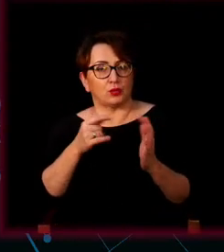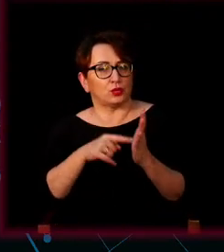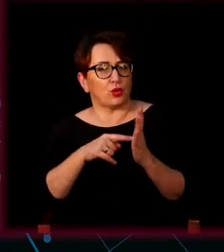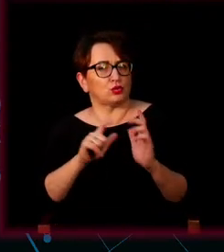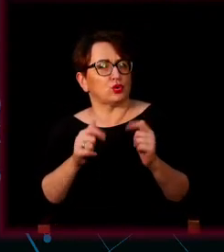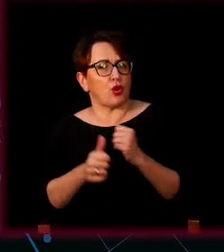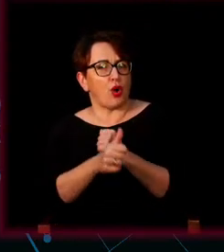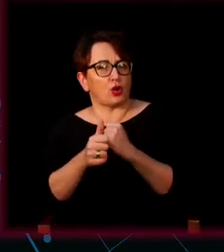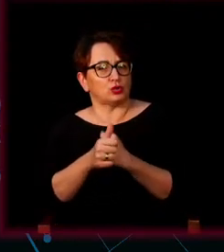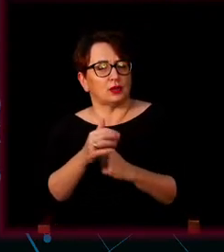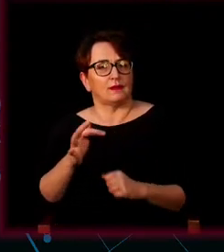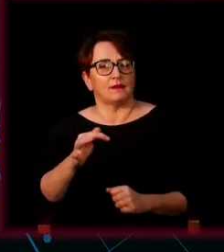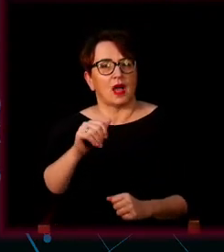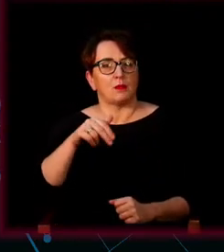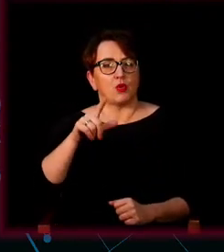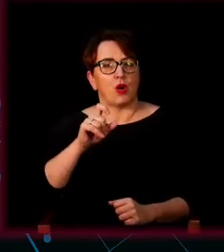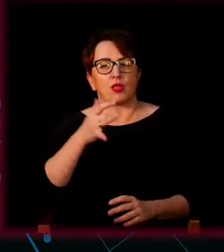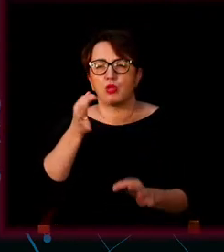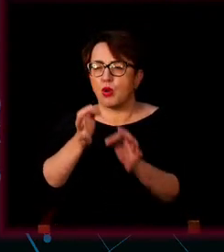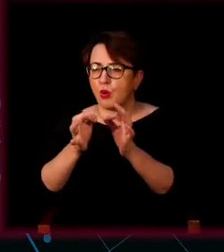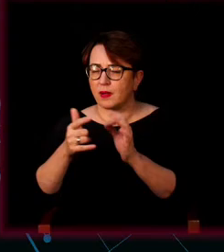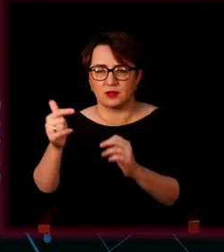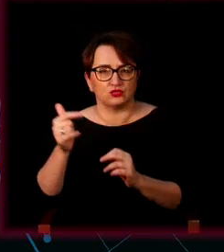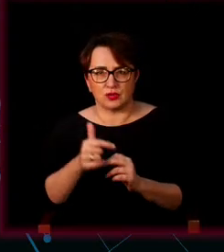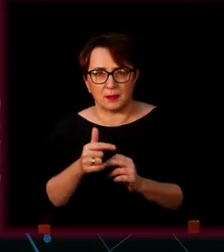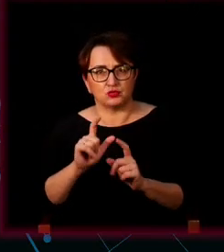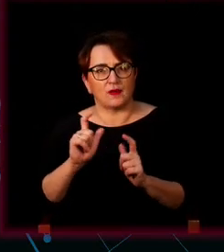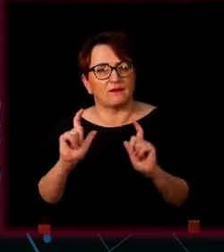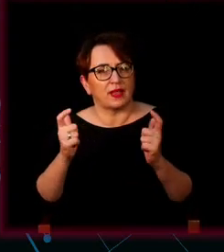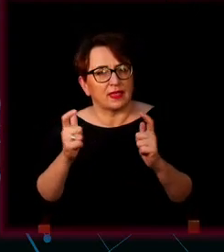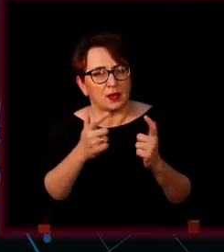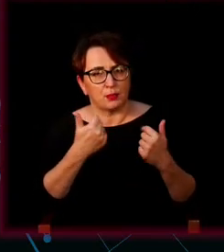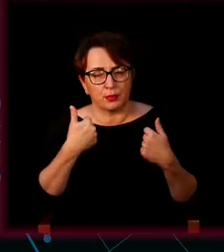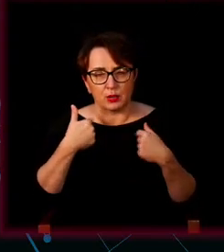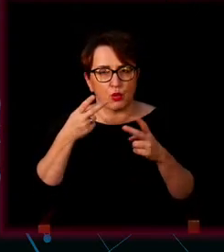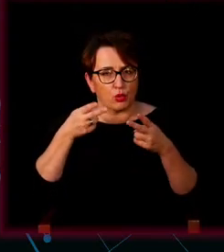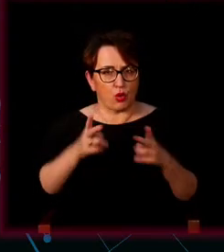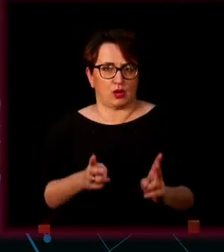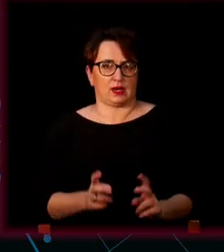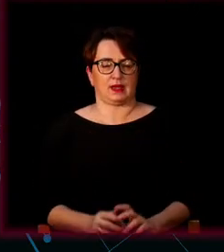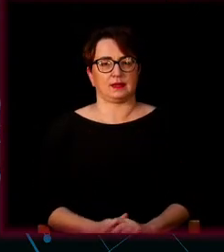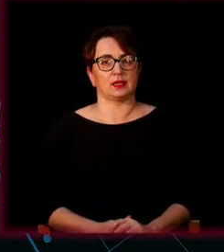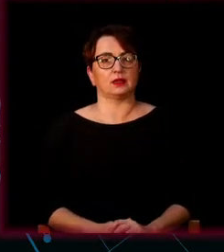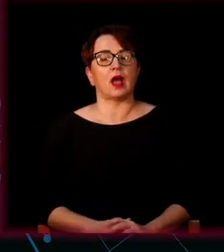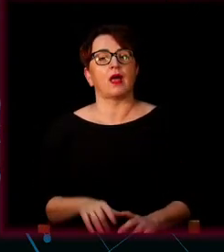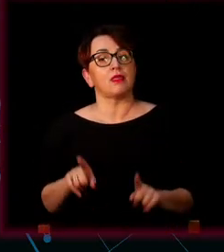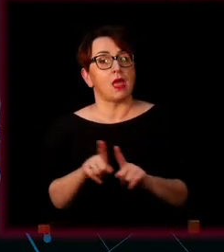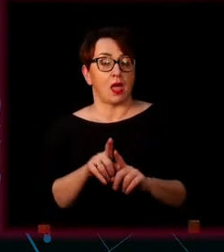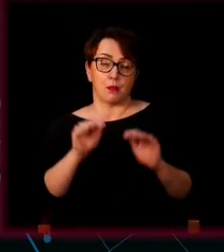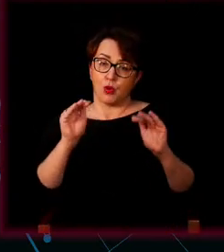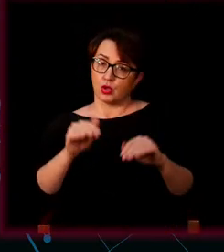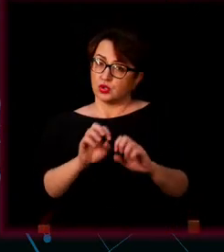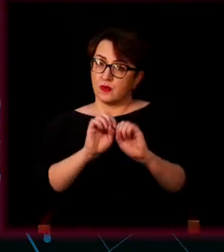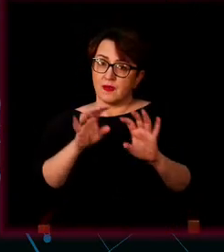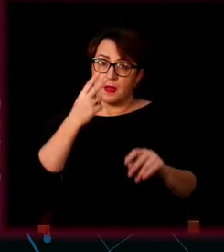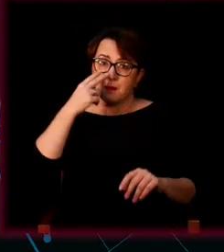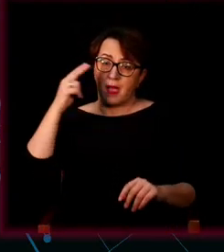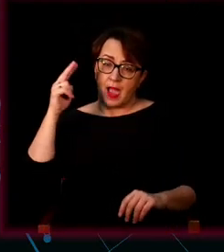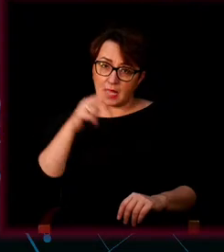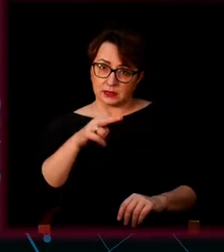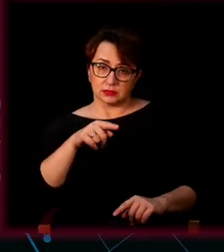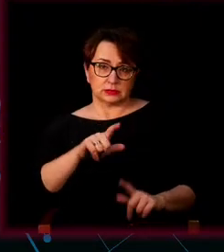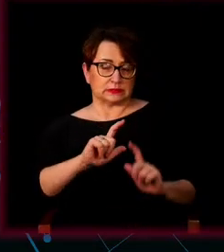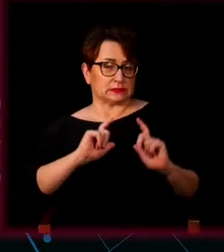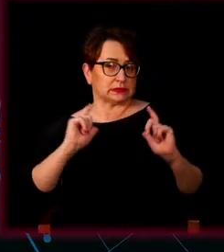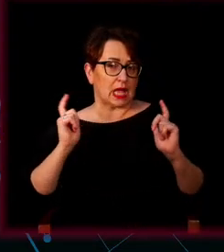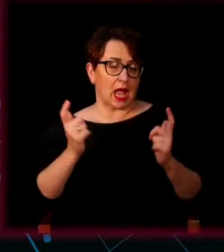ta fabuła bez wchodzenia w szczegóły tego, co się wydarza konkretnie, ale też można patrzeć oczywiście na to, co się, na